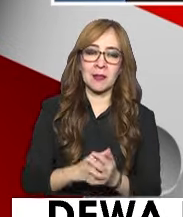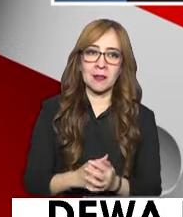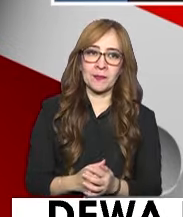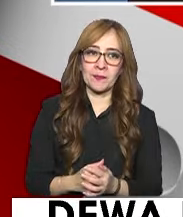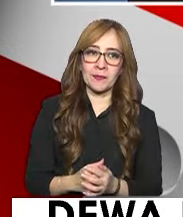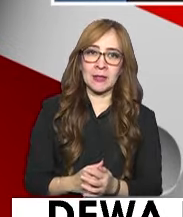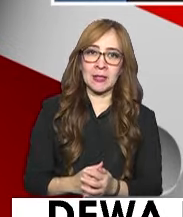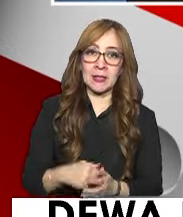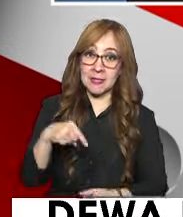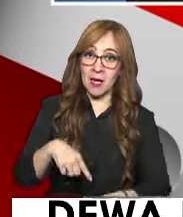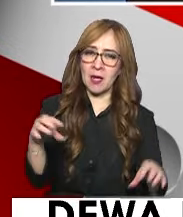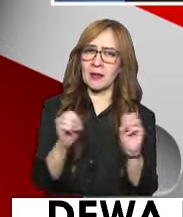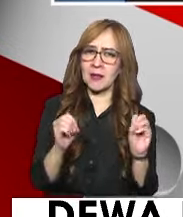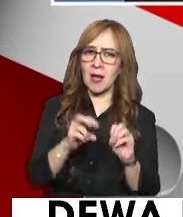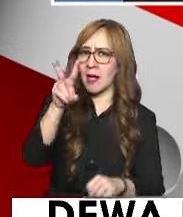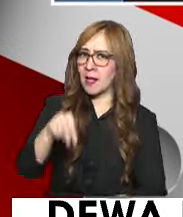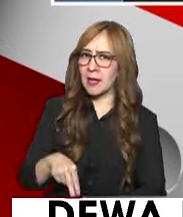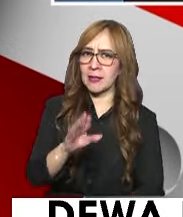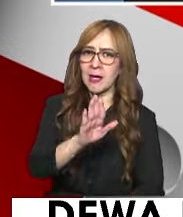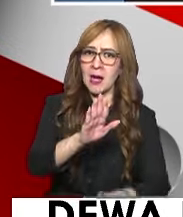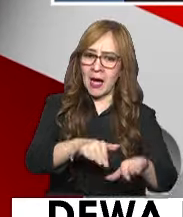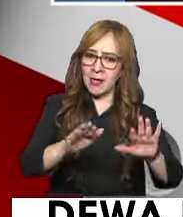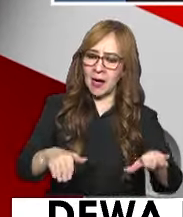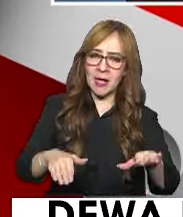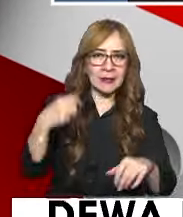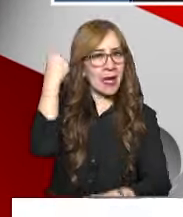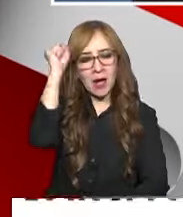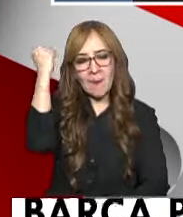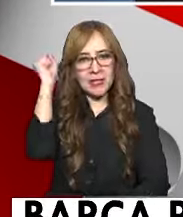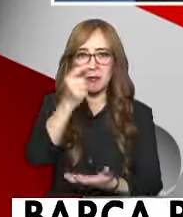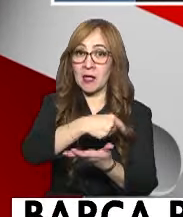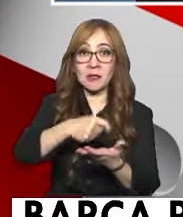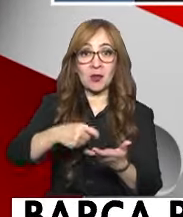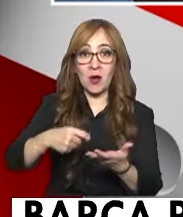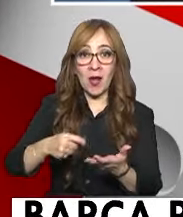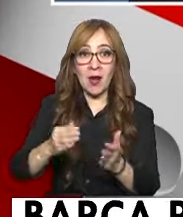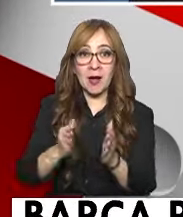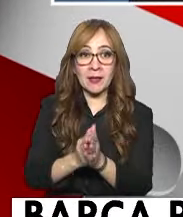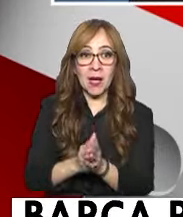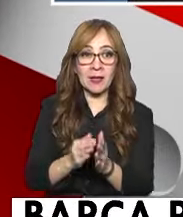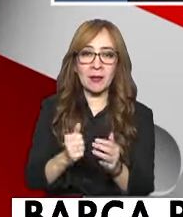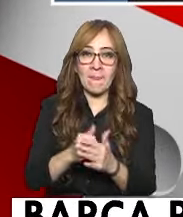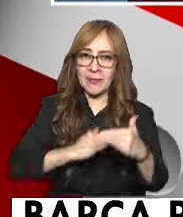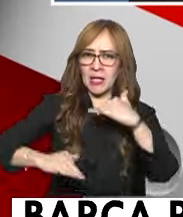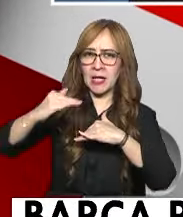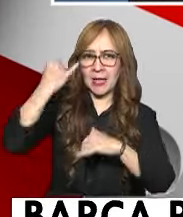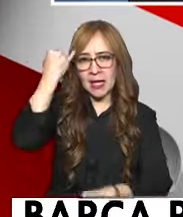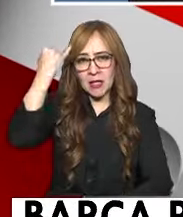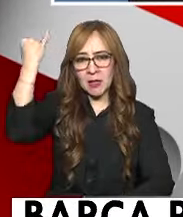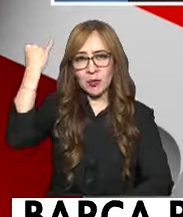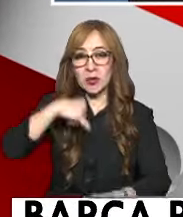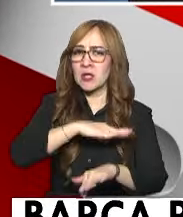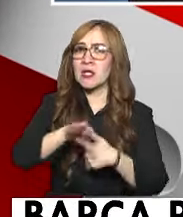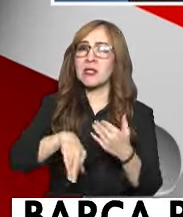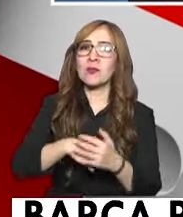ada lagi anak-anak yang katanya tidak bisa lagi bersekolah dan memajukan ilmunya mereka semuanya